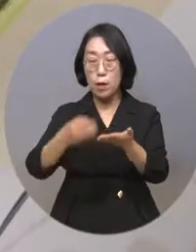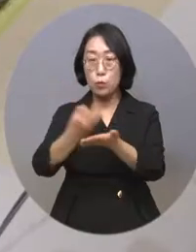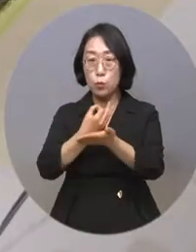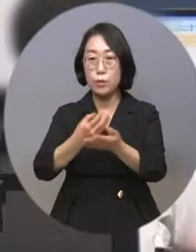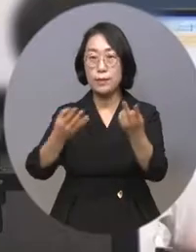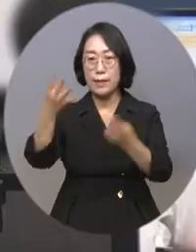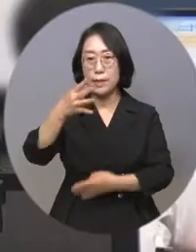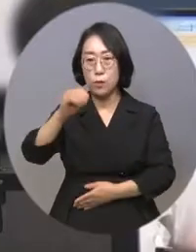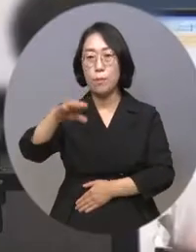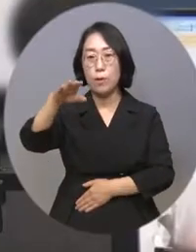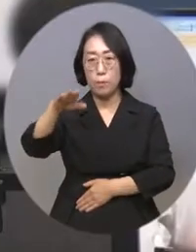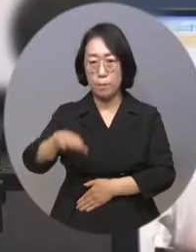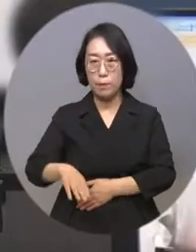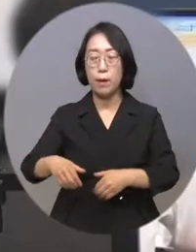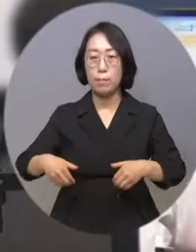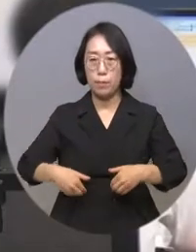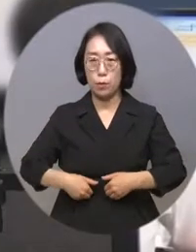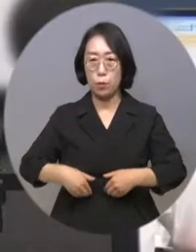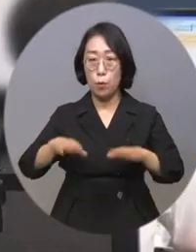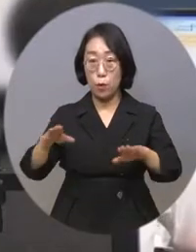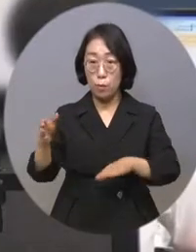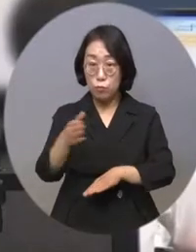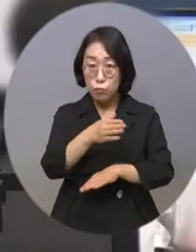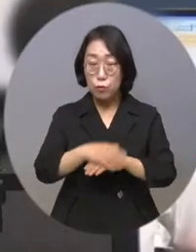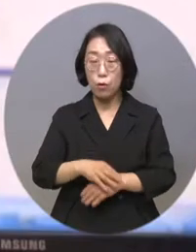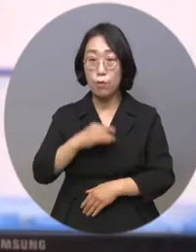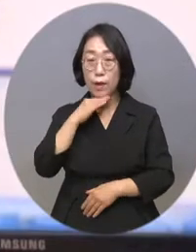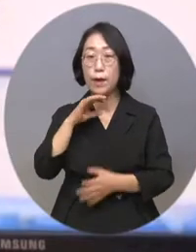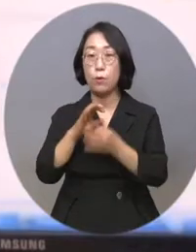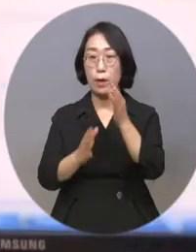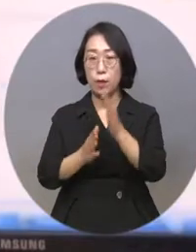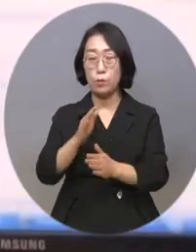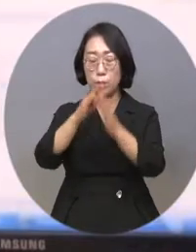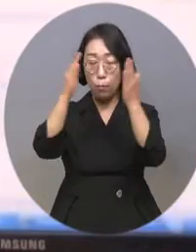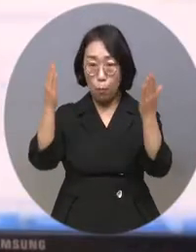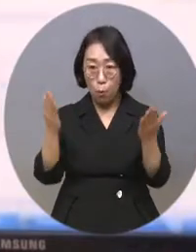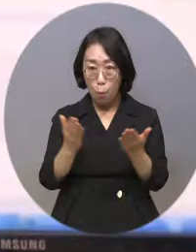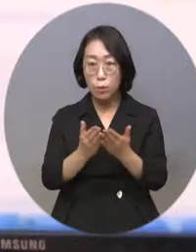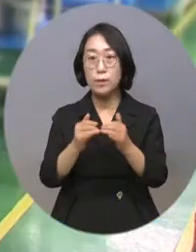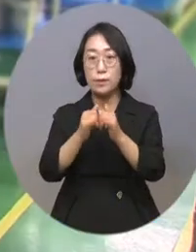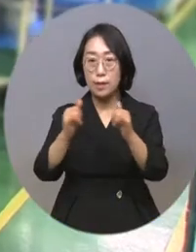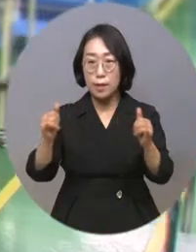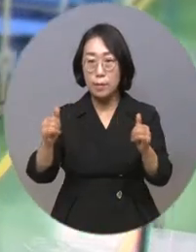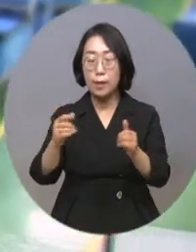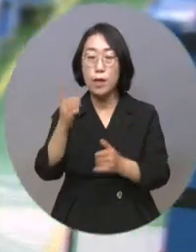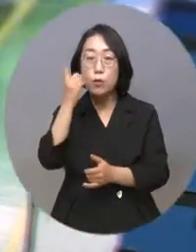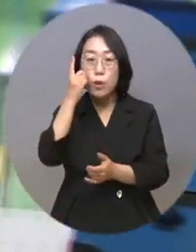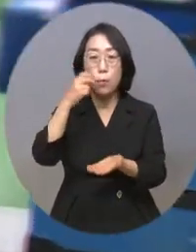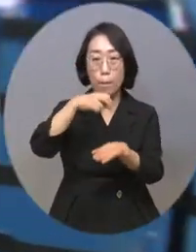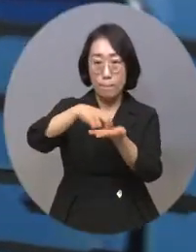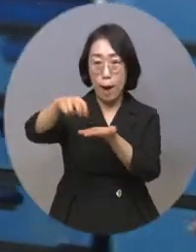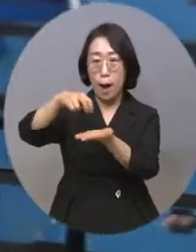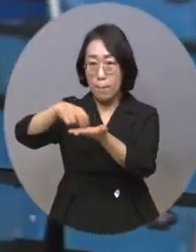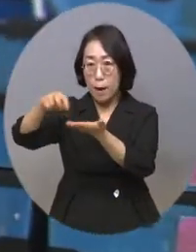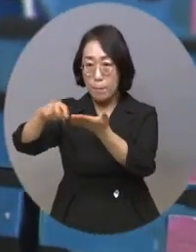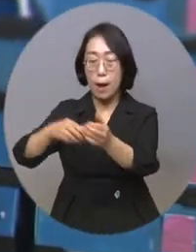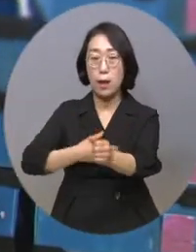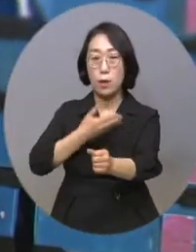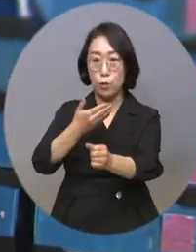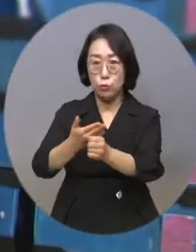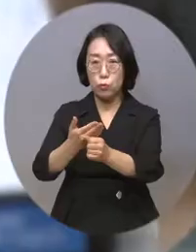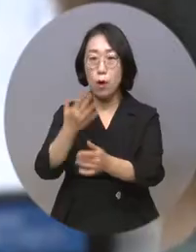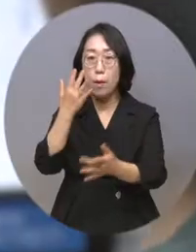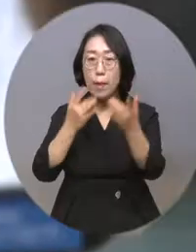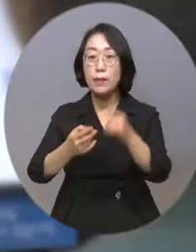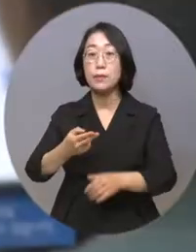합니다. 특히 올해부터는 해당 연령에 상관없이 모든 대상자에게 모바일 안내문을 발송하고 신청을